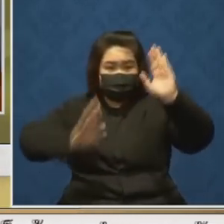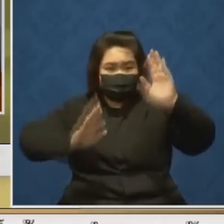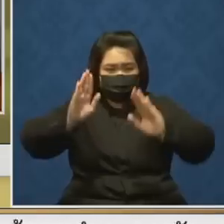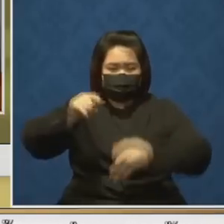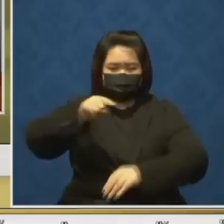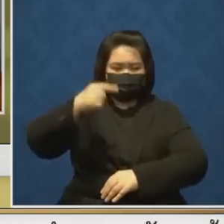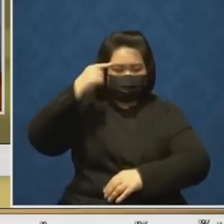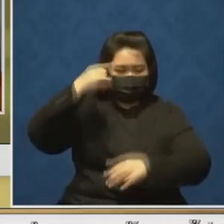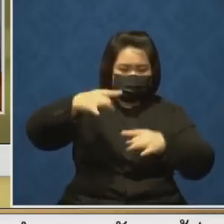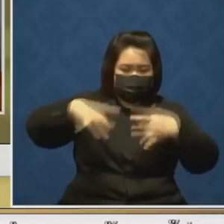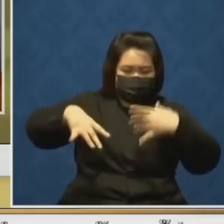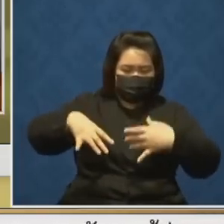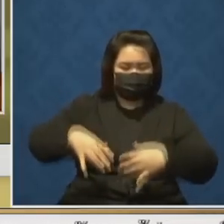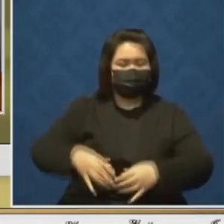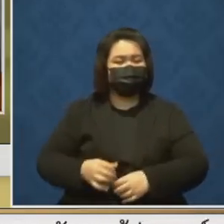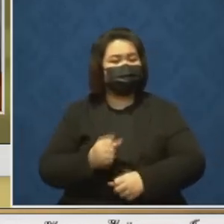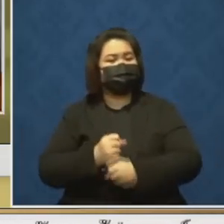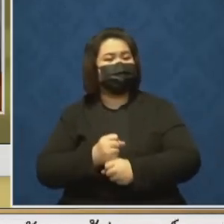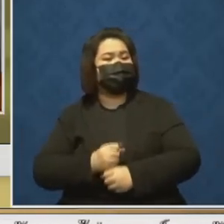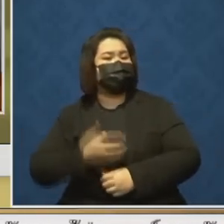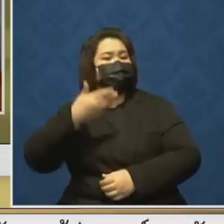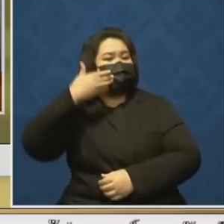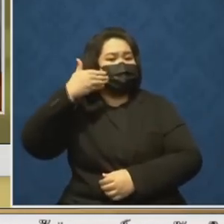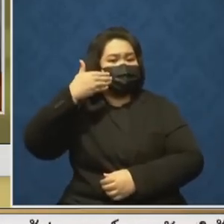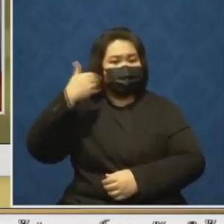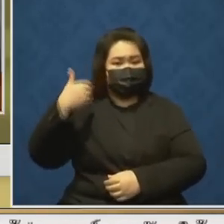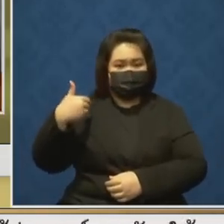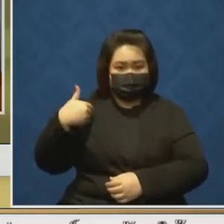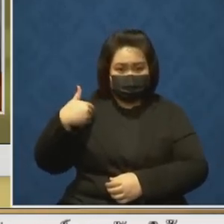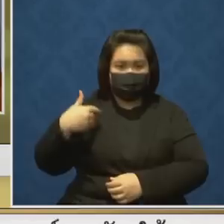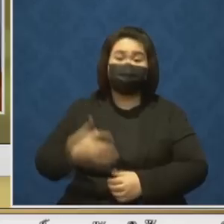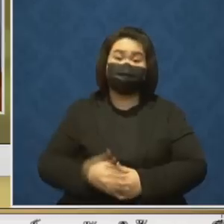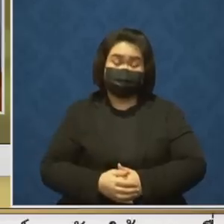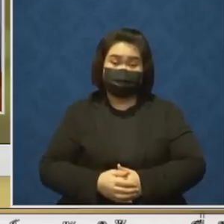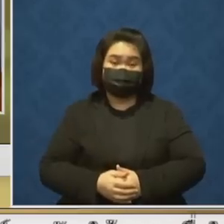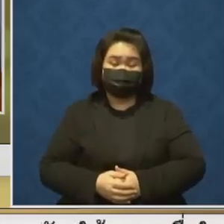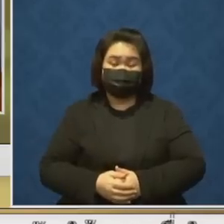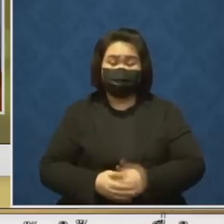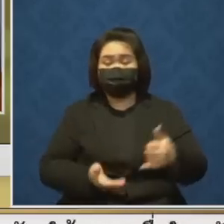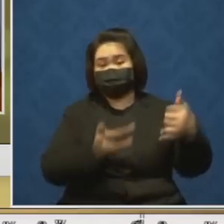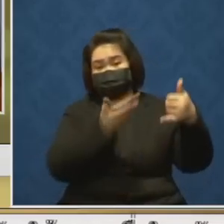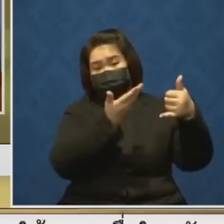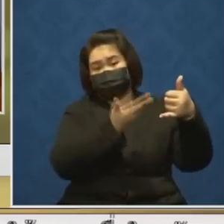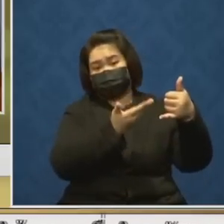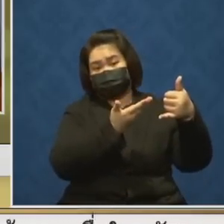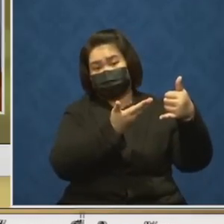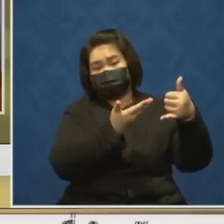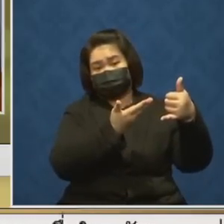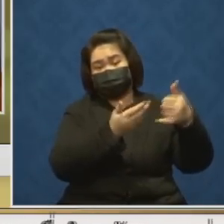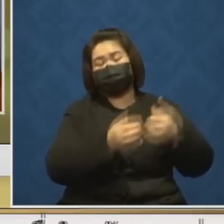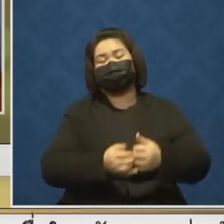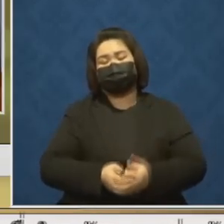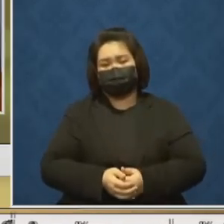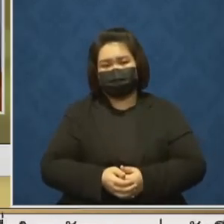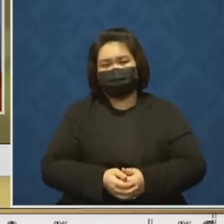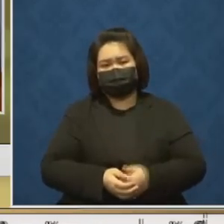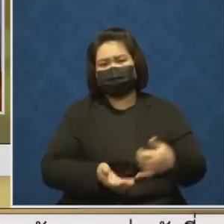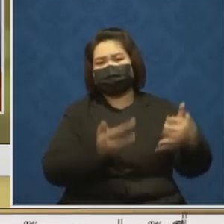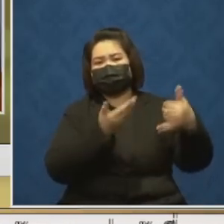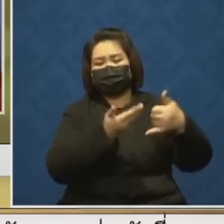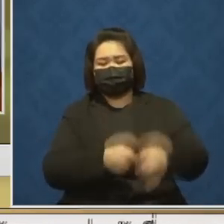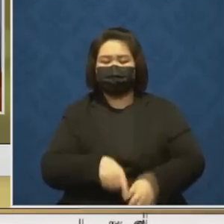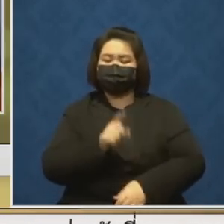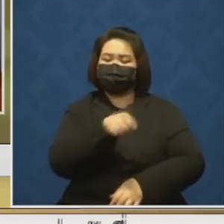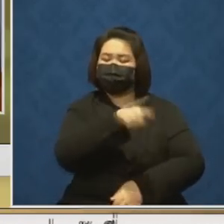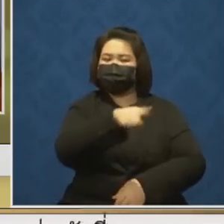สส่วน